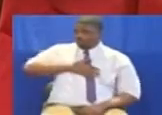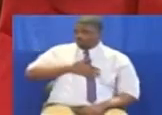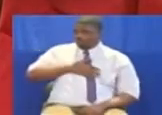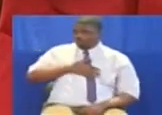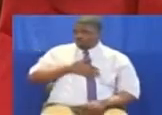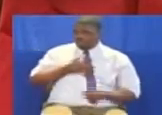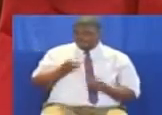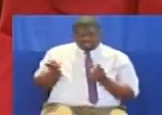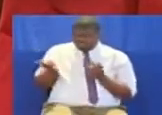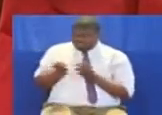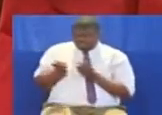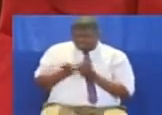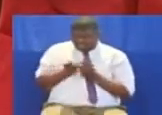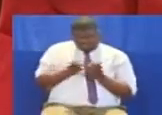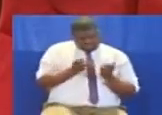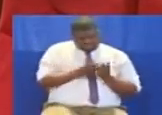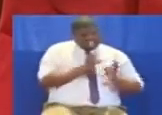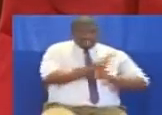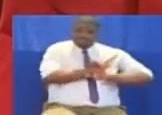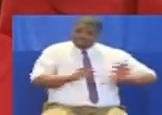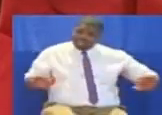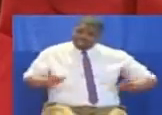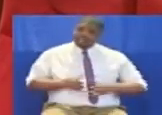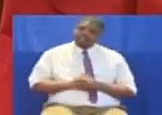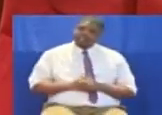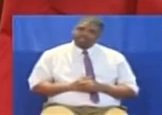vinafanana kabisa.